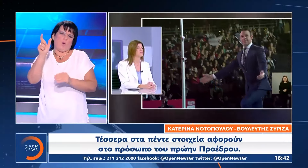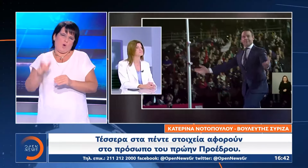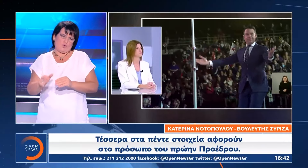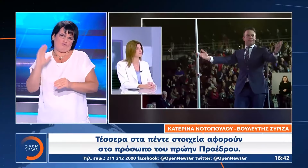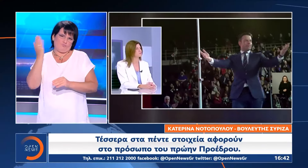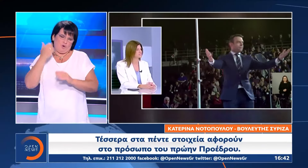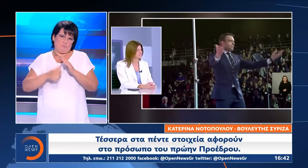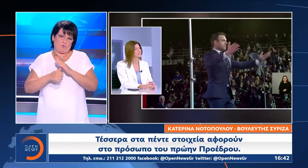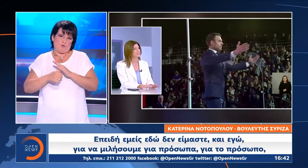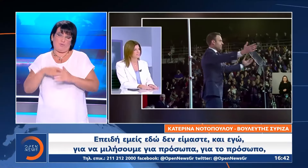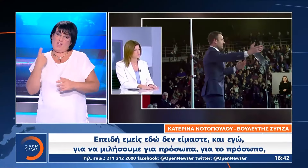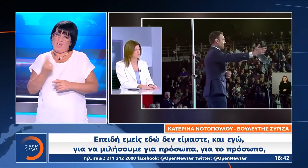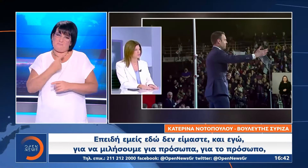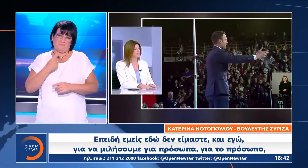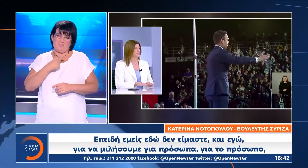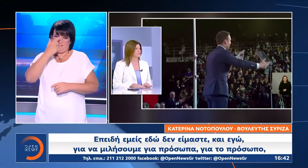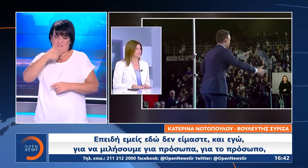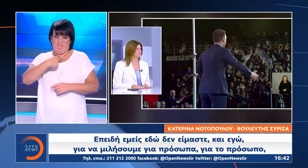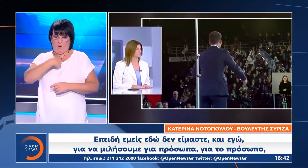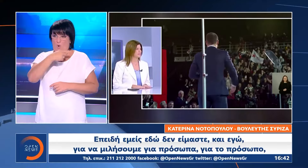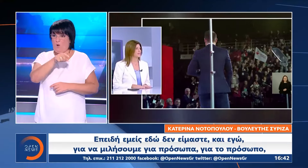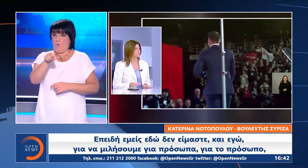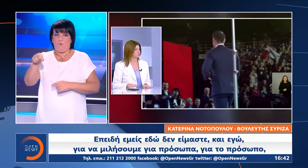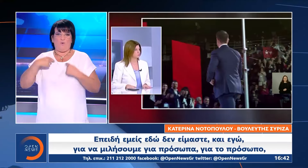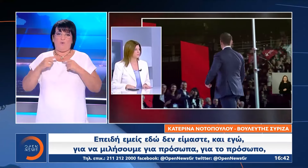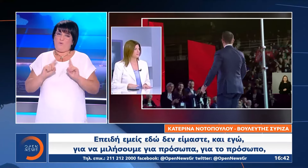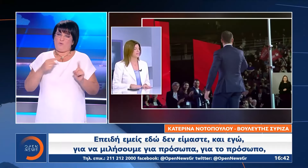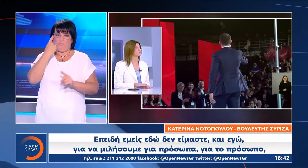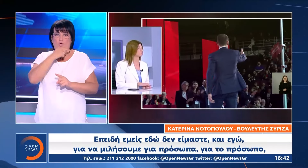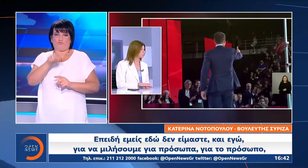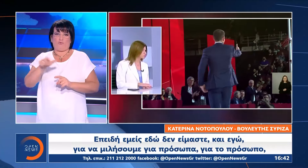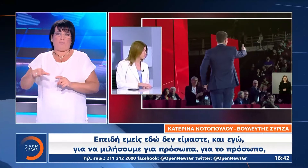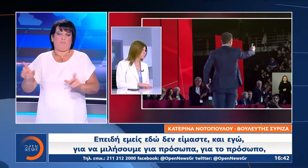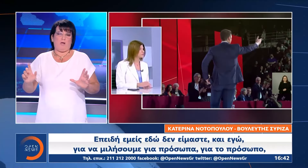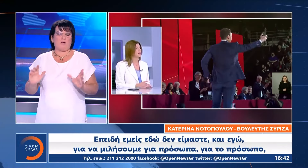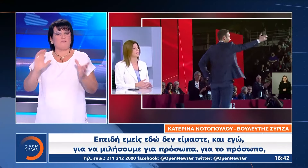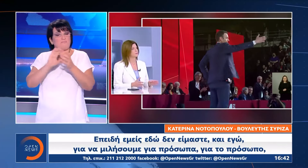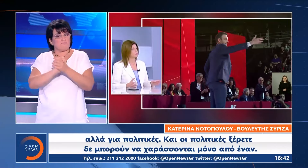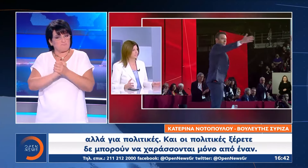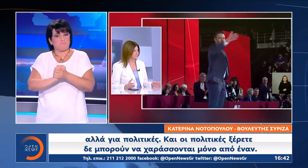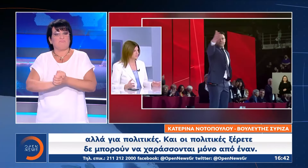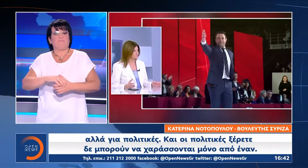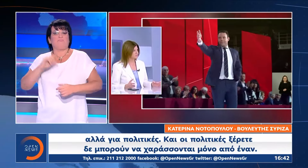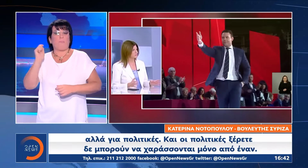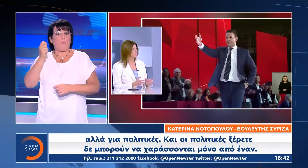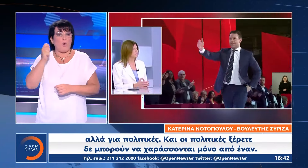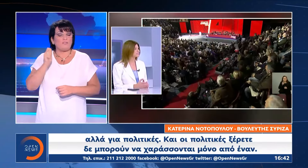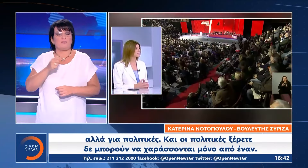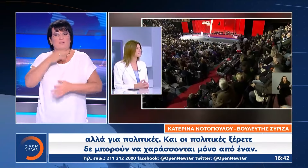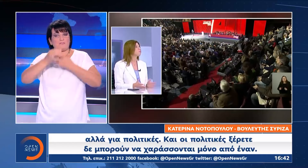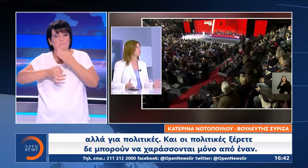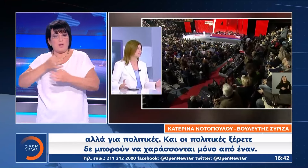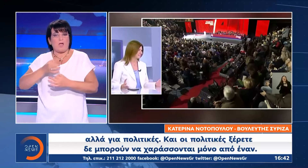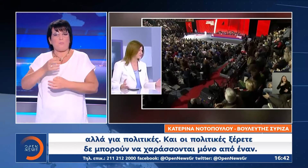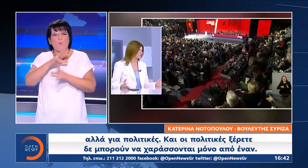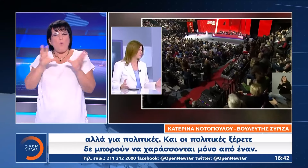προέδρου επειδή εμείς εδώ δεν είμαστε και εγώ για να μιλήσουμε για πρόσωπα ε για το πρόσωπο αλλά για πολ κ και πολιτικές